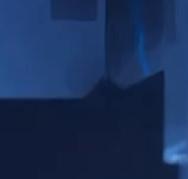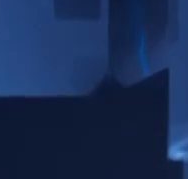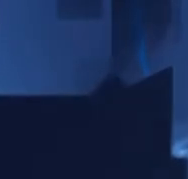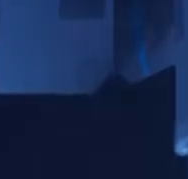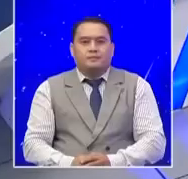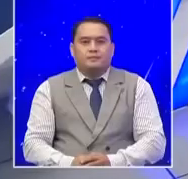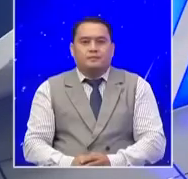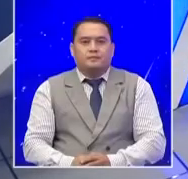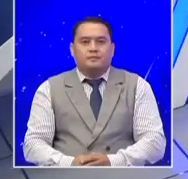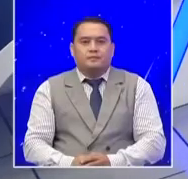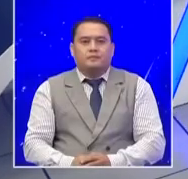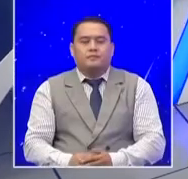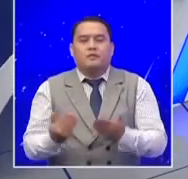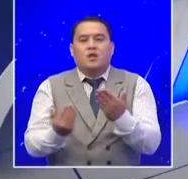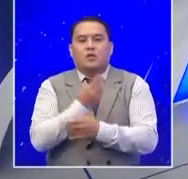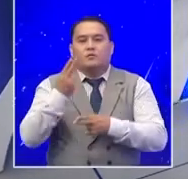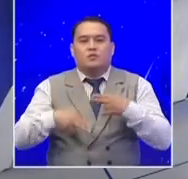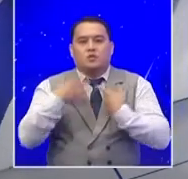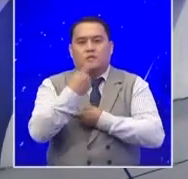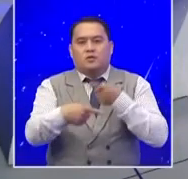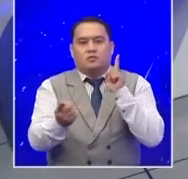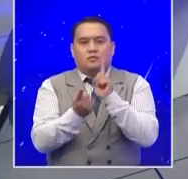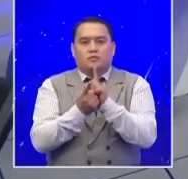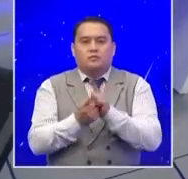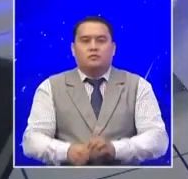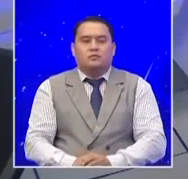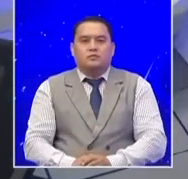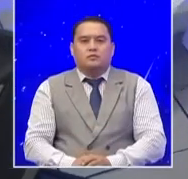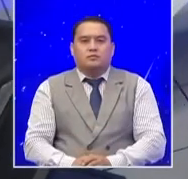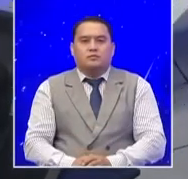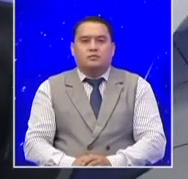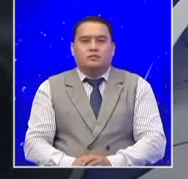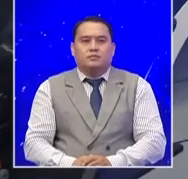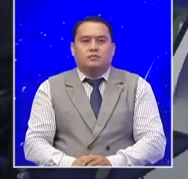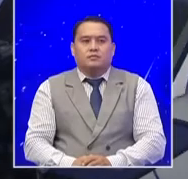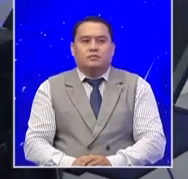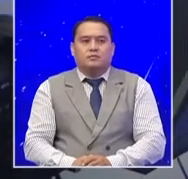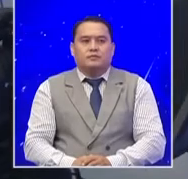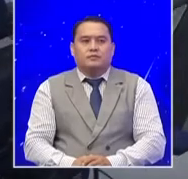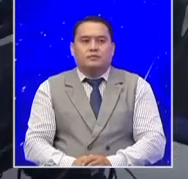Это была вся информация к этому часу. Спасибо за внимание. До свидания.